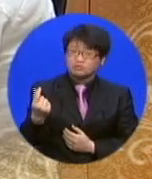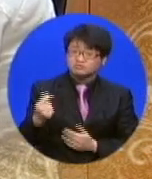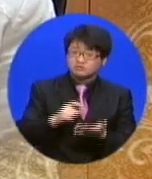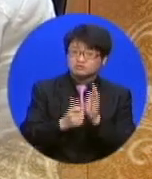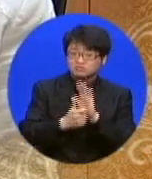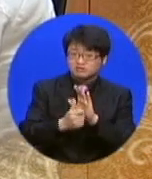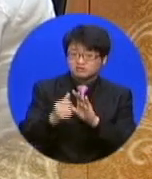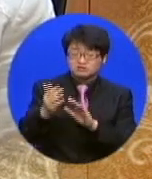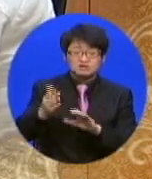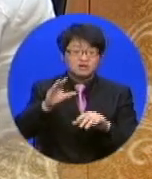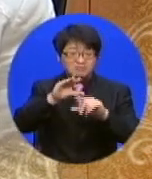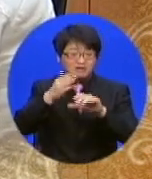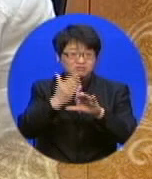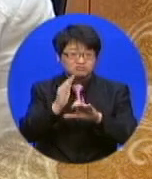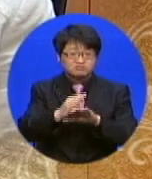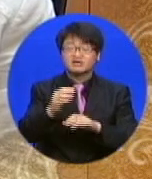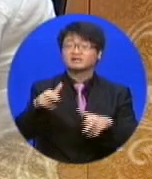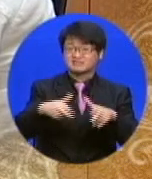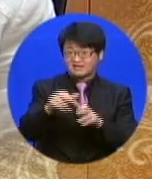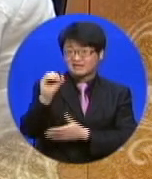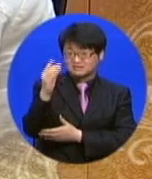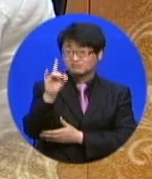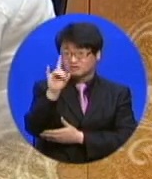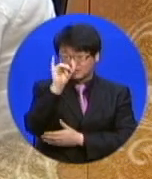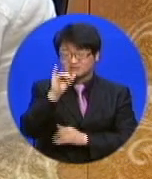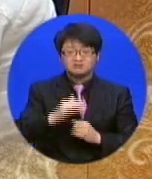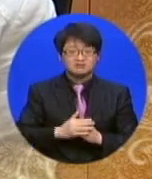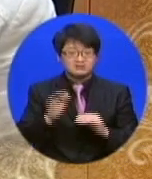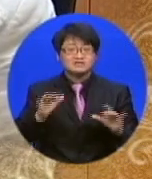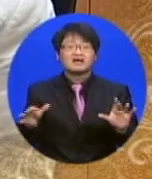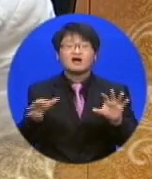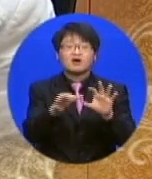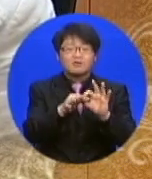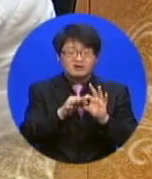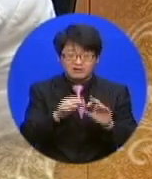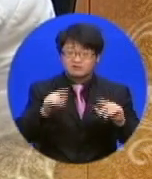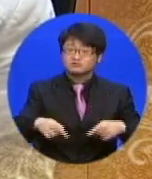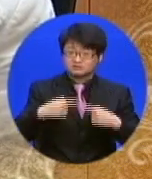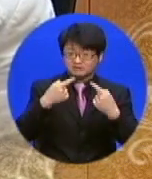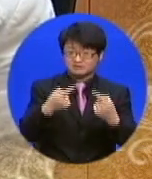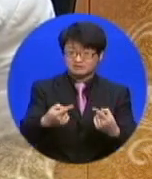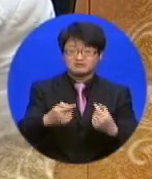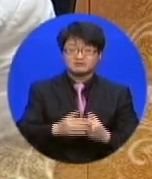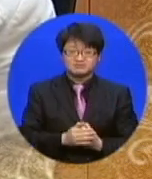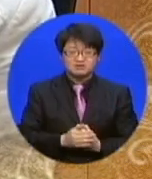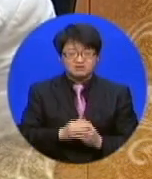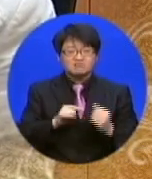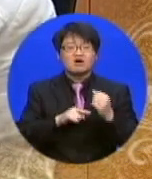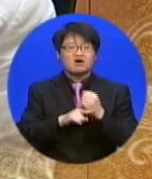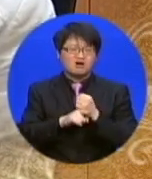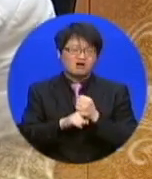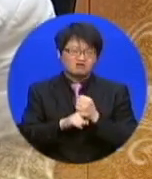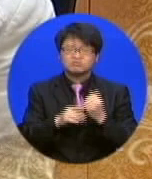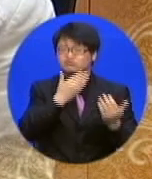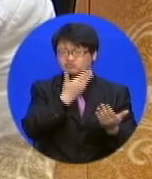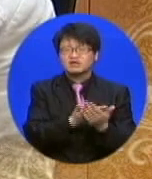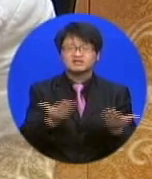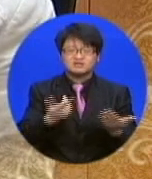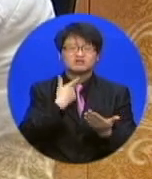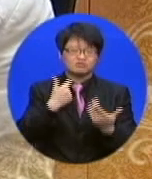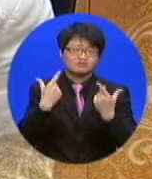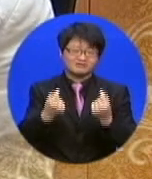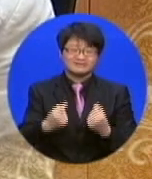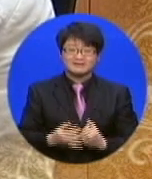언론 중에 이제 장애인 신문이 있었죠. 그래서 이제 인연을 맺고 들어가서 되게 의미를 갖고 일했던 기억이